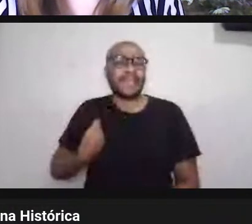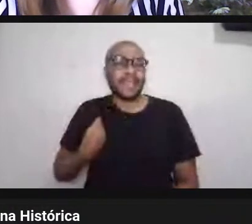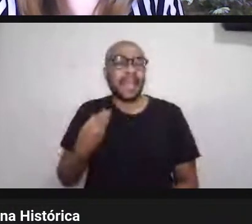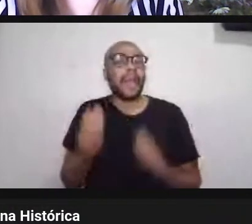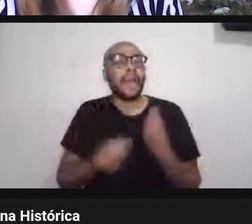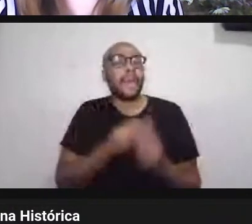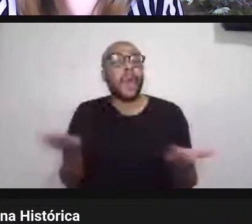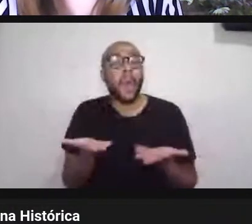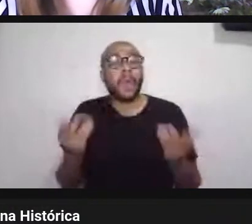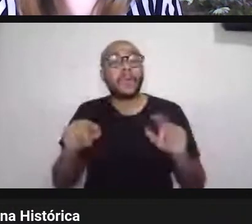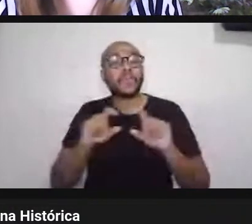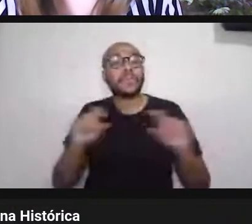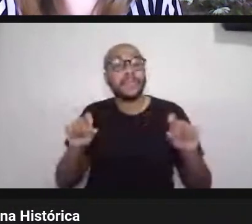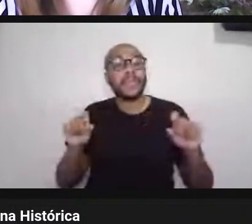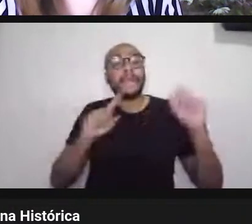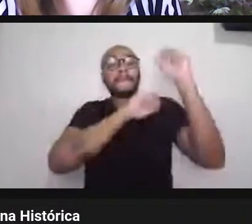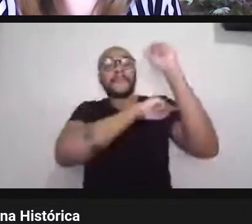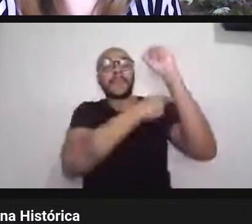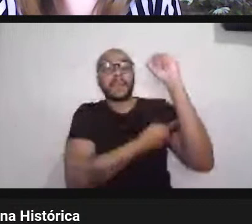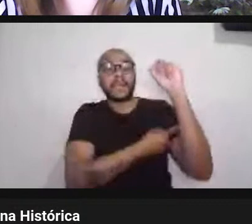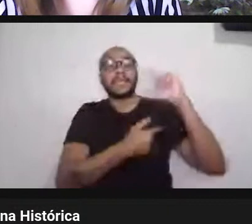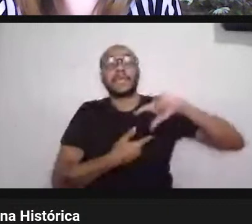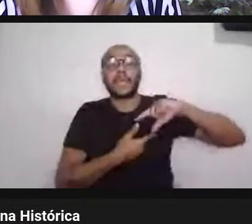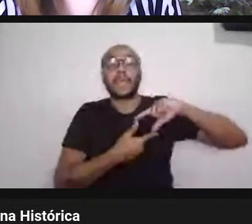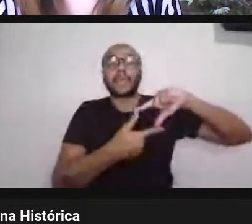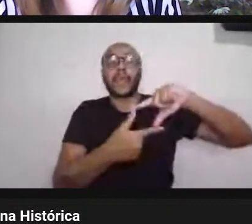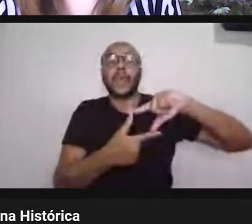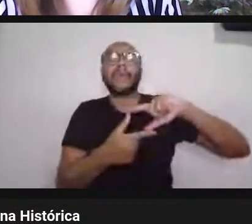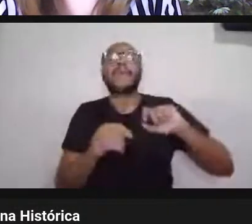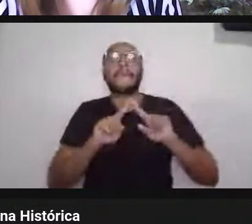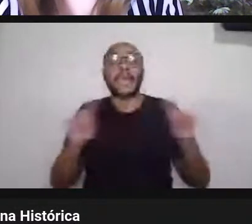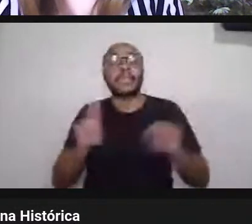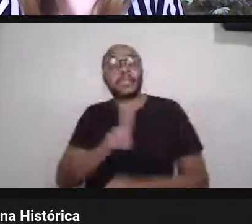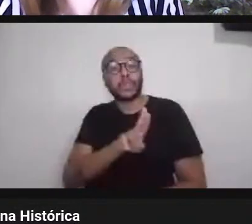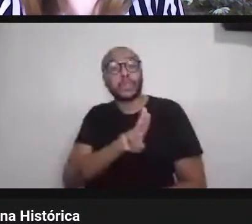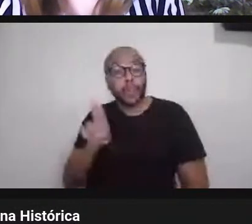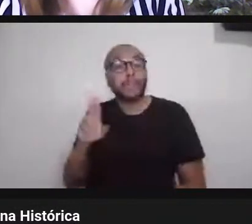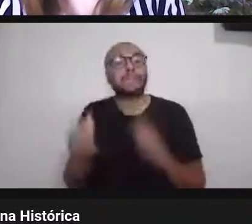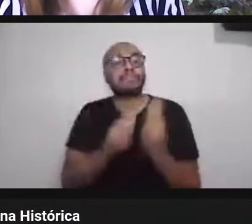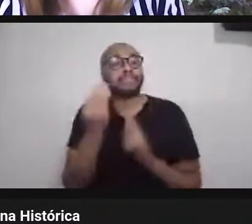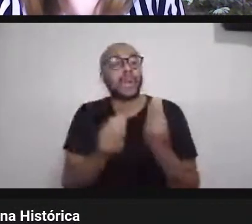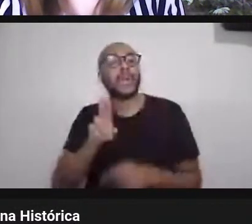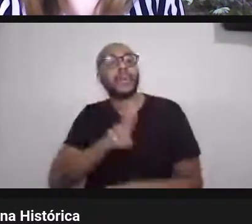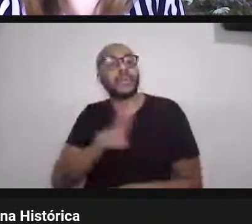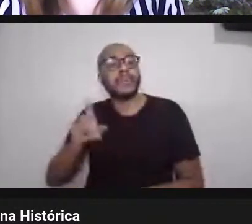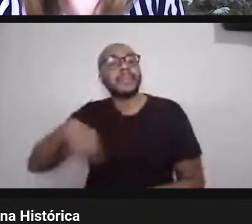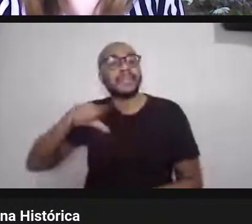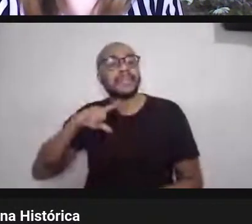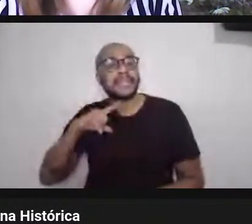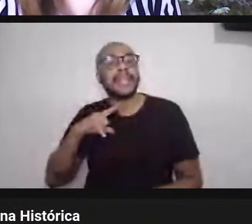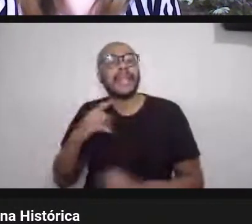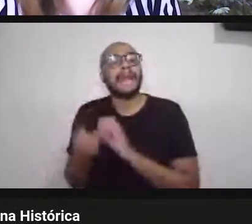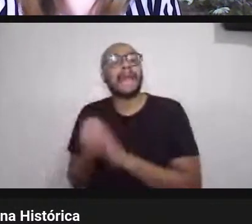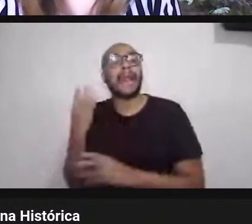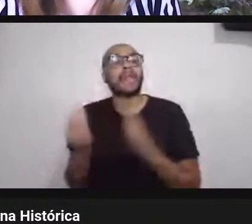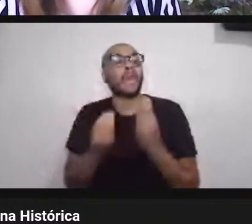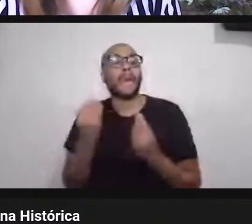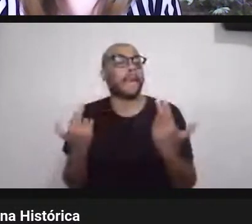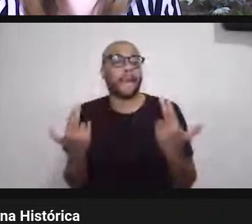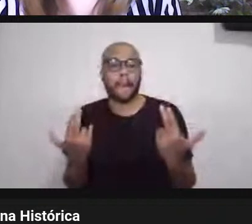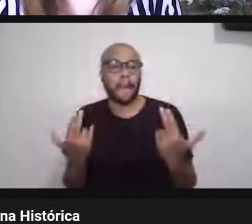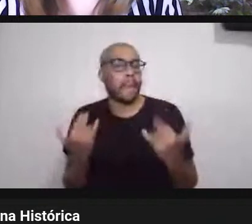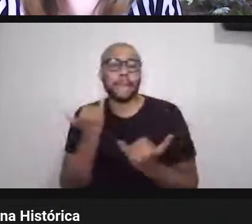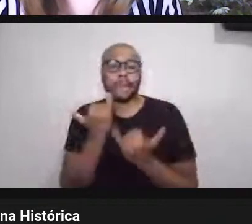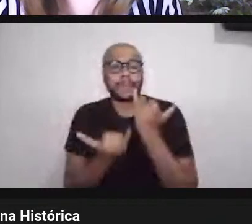os sobrenomes poloneses típicos. E quanto aos nomes, os nomes eles têm uma origem mais ou menos comum. Então, eles